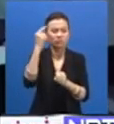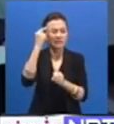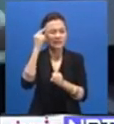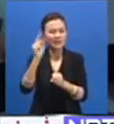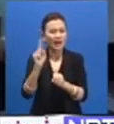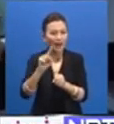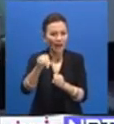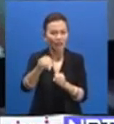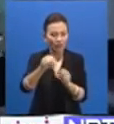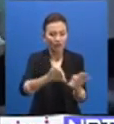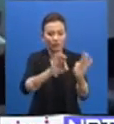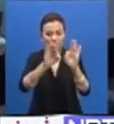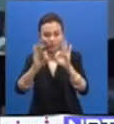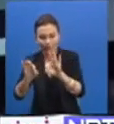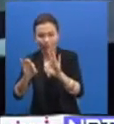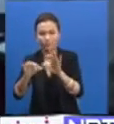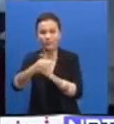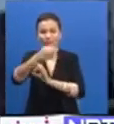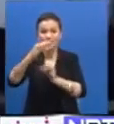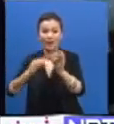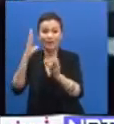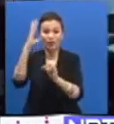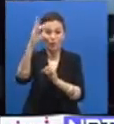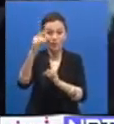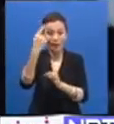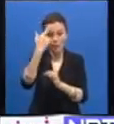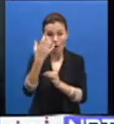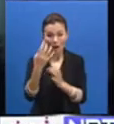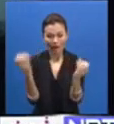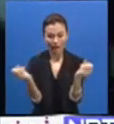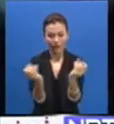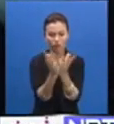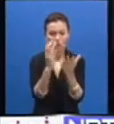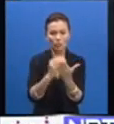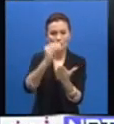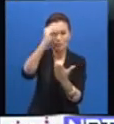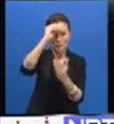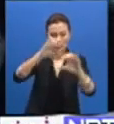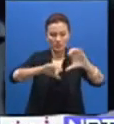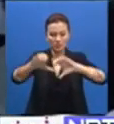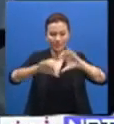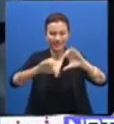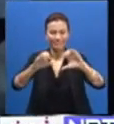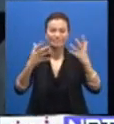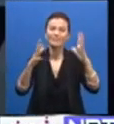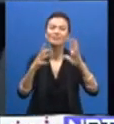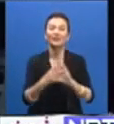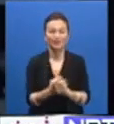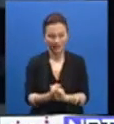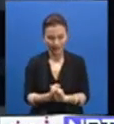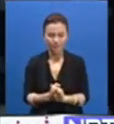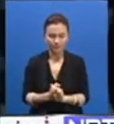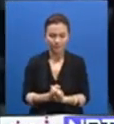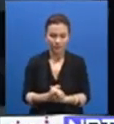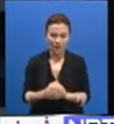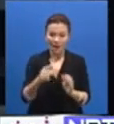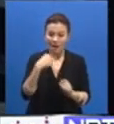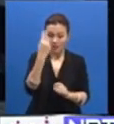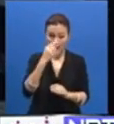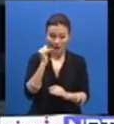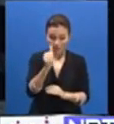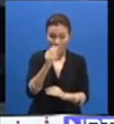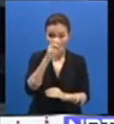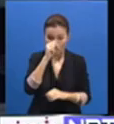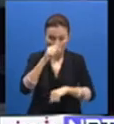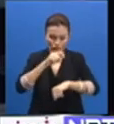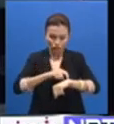ตามจำนวนวันภายหลังเพื่อไม่ให้มีผลกระทบต่อการจัดการเรียนการสอนของนักเรียนและครูขณะเดียวกันขอให้ผู้เข้าสอบเผื่อเวลาการ